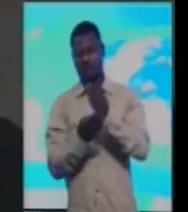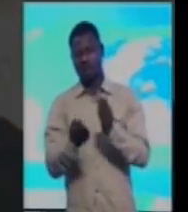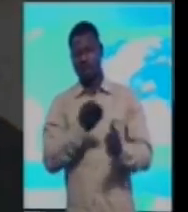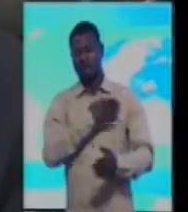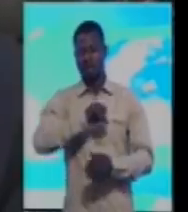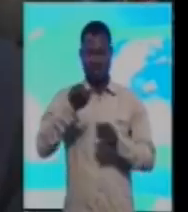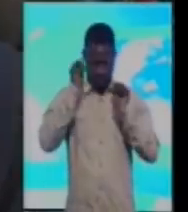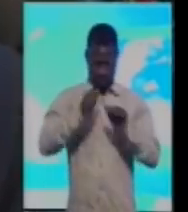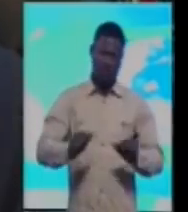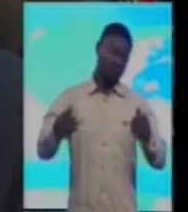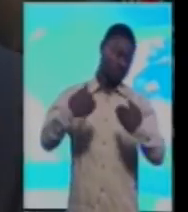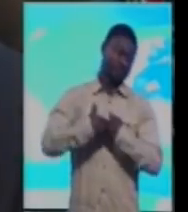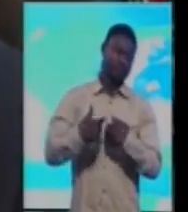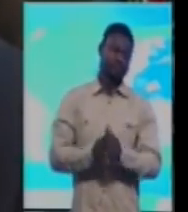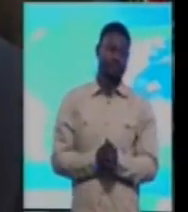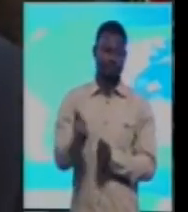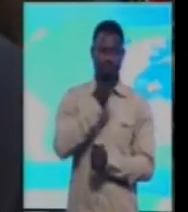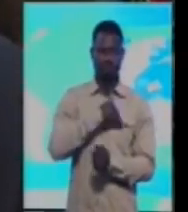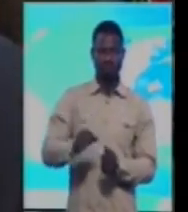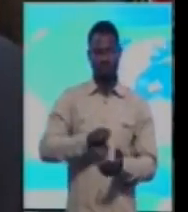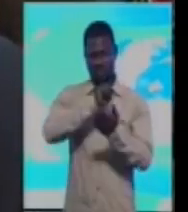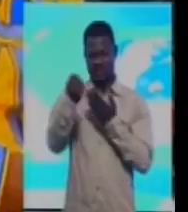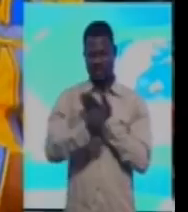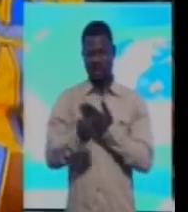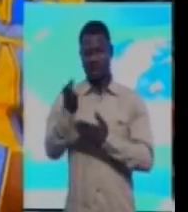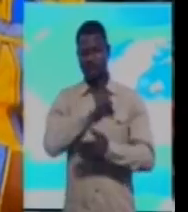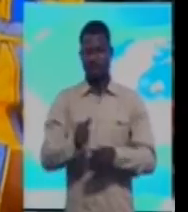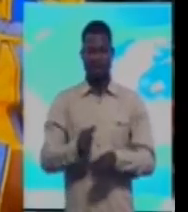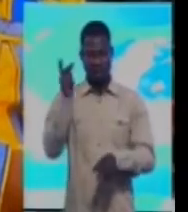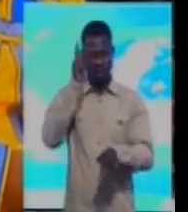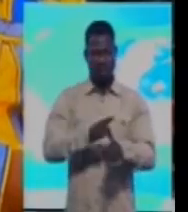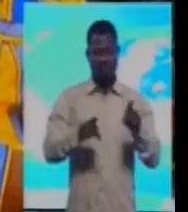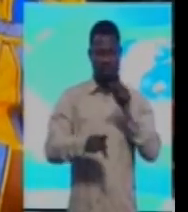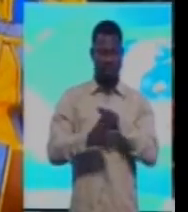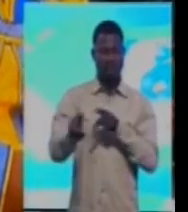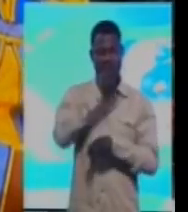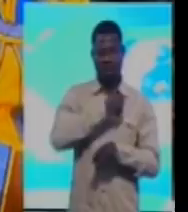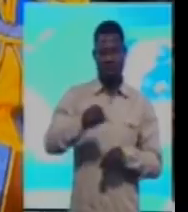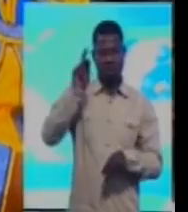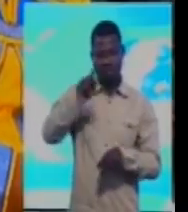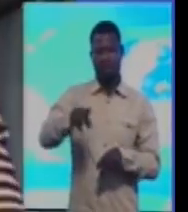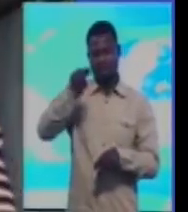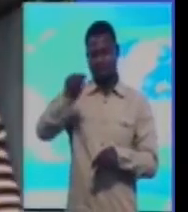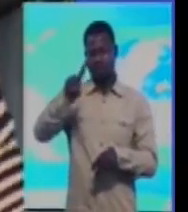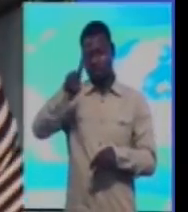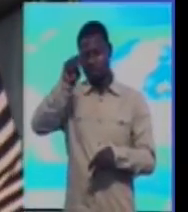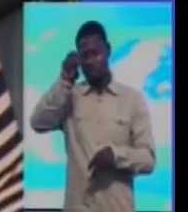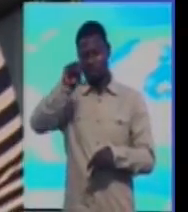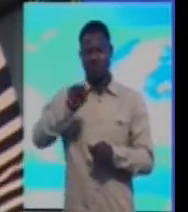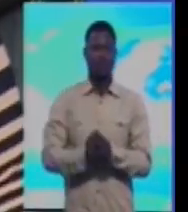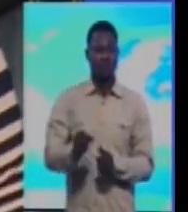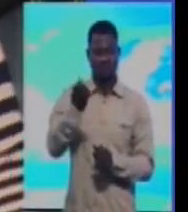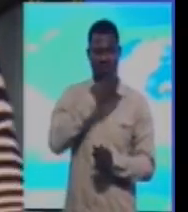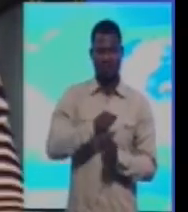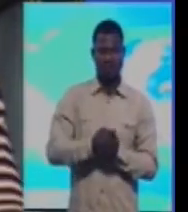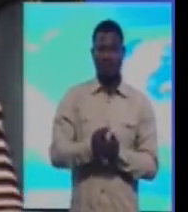en avoir. La stratégie de finances inclusive est un pan du PNDS, selon les premiers responsables du ministère en charge des finances. Elle